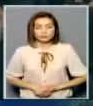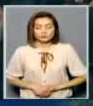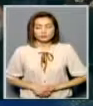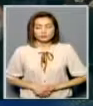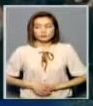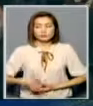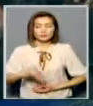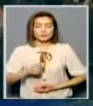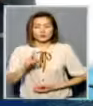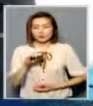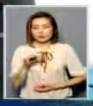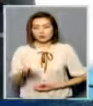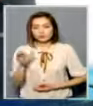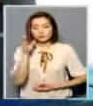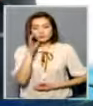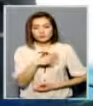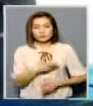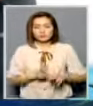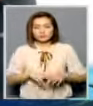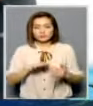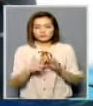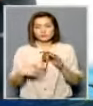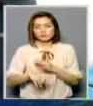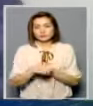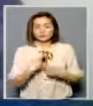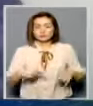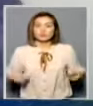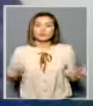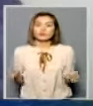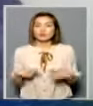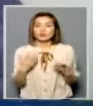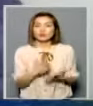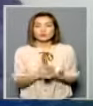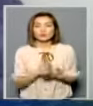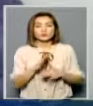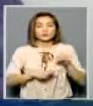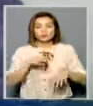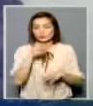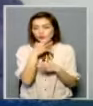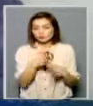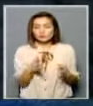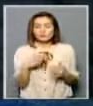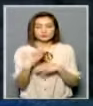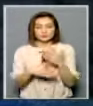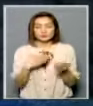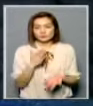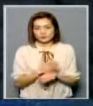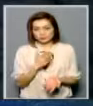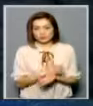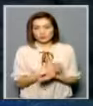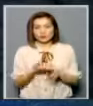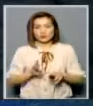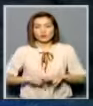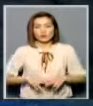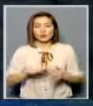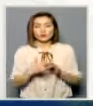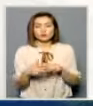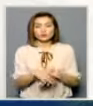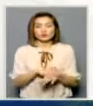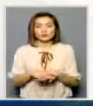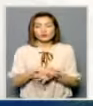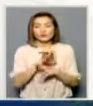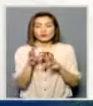Округ әкімінің есебін тыңдасақ, былтыр ауыл іші бір шамаға дамыған. Қай салада болмасын өсім байқалыпты. Әсіресе ауыл